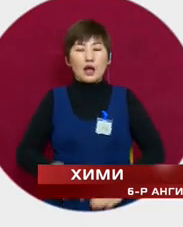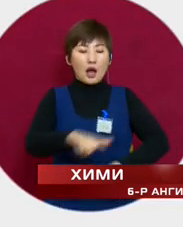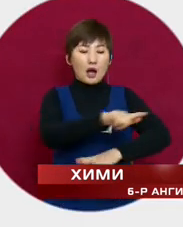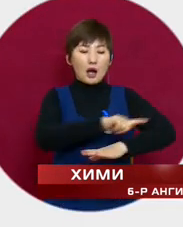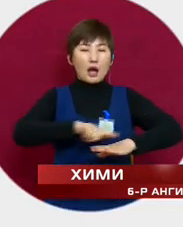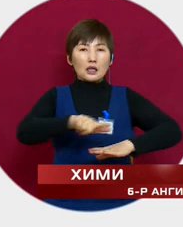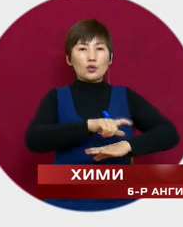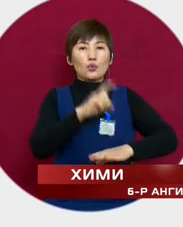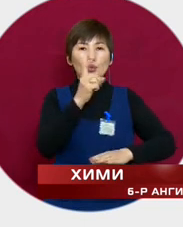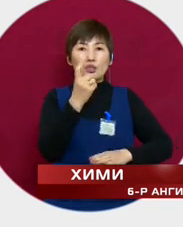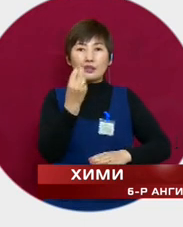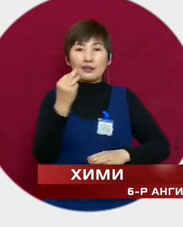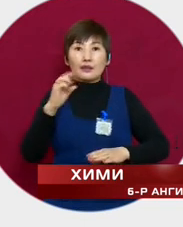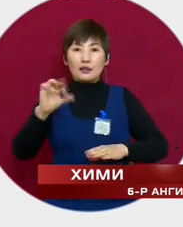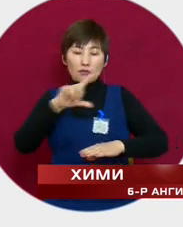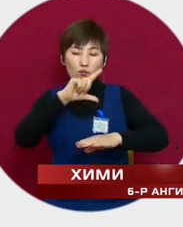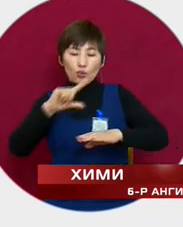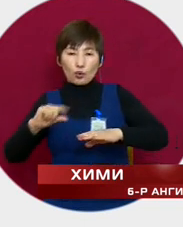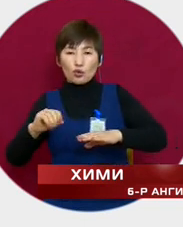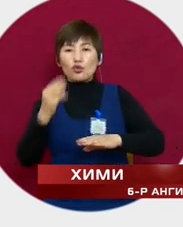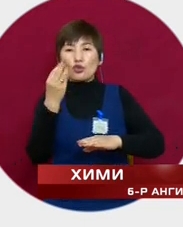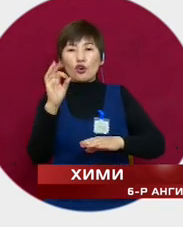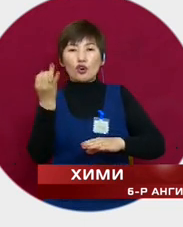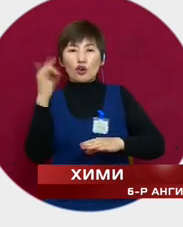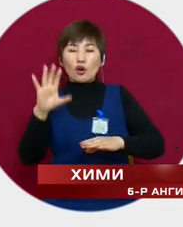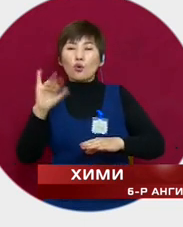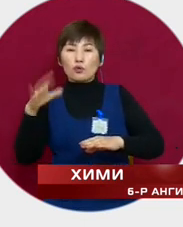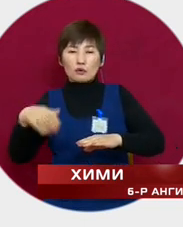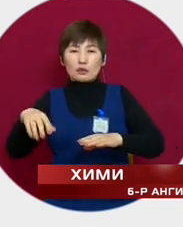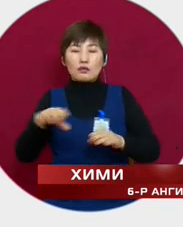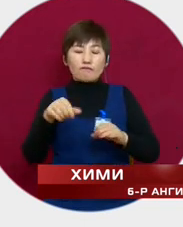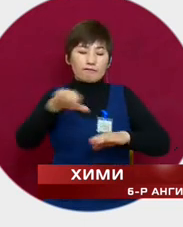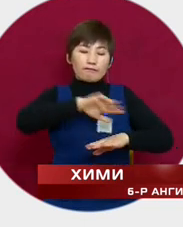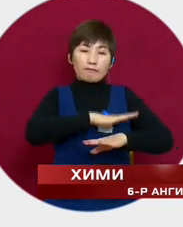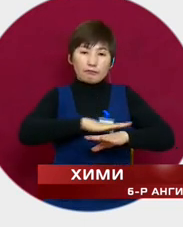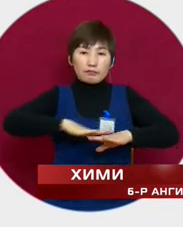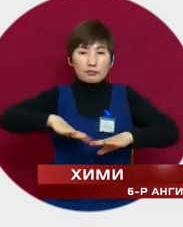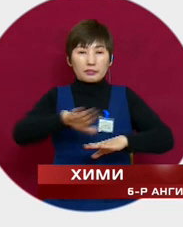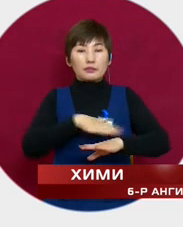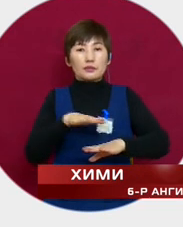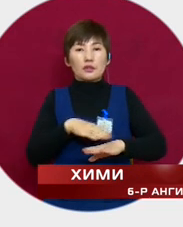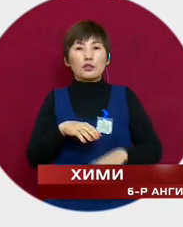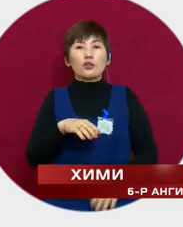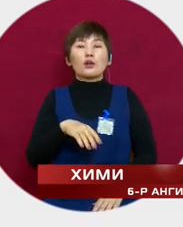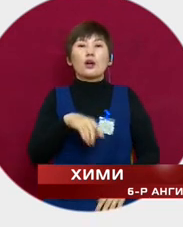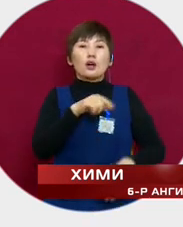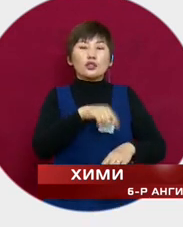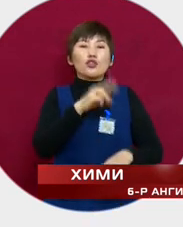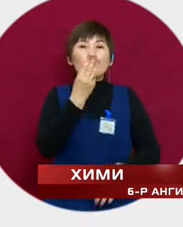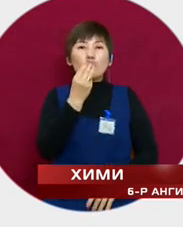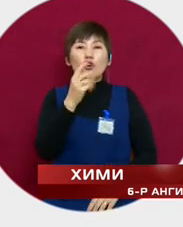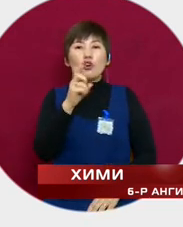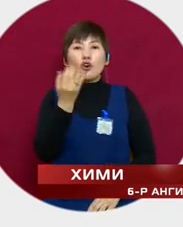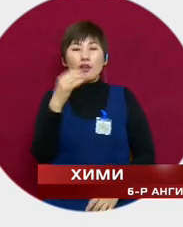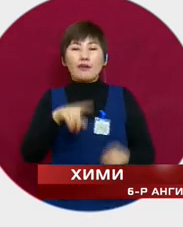хөрсний хүчлэгийг бууруулахын тулд шохон усыг бага хэмжээтэйгээр ашигладаг. Шохон ус ямар шин чанартай